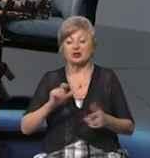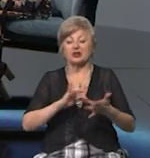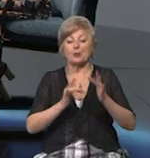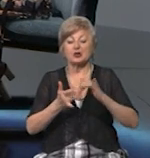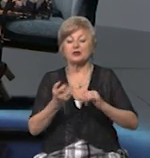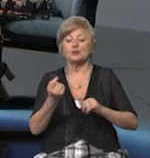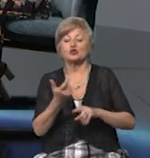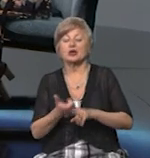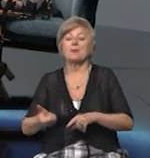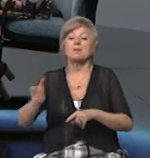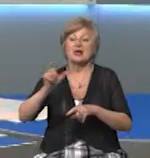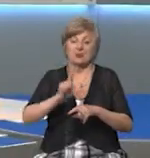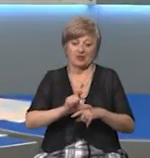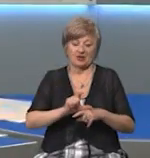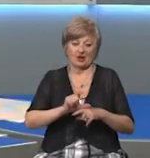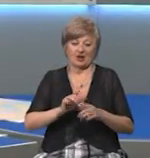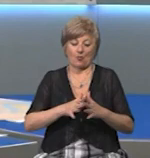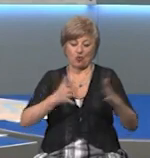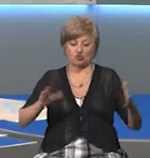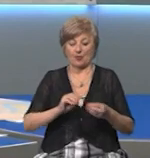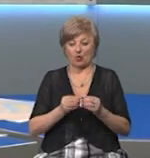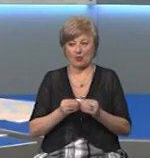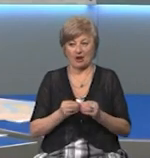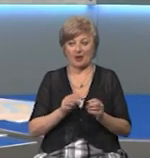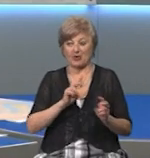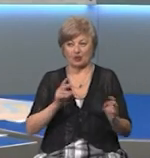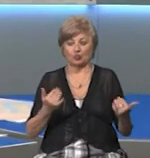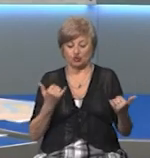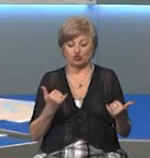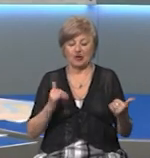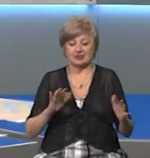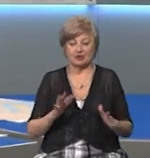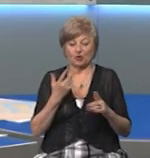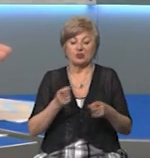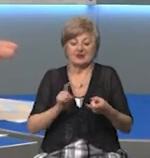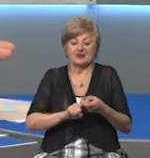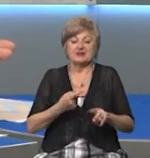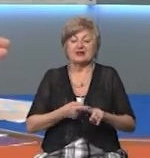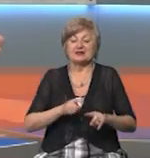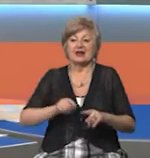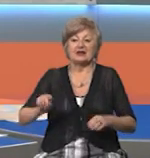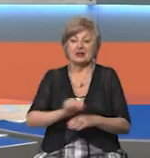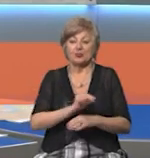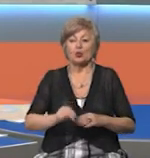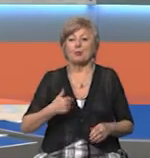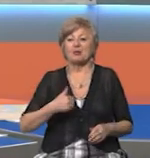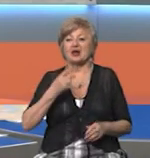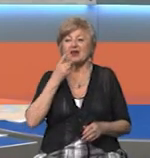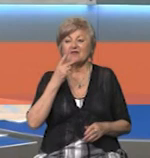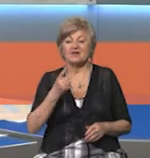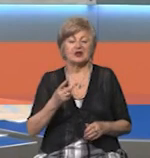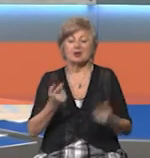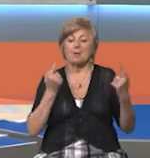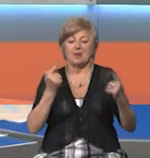трошки перебільшують масштаб проблеми, яка відбувається у зв'язку з цими ремонтами. Як ми бачимо, великих там таких